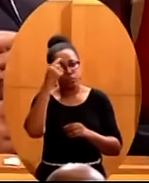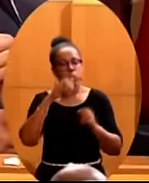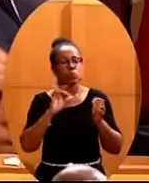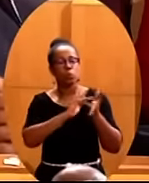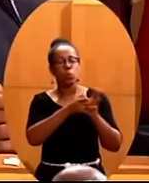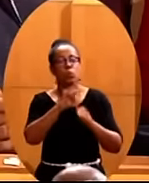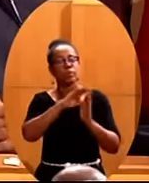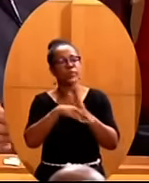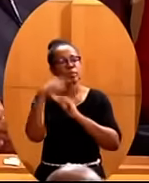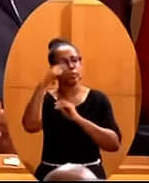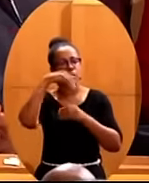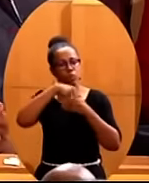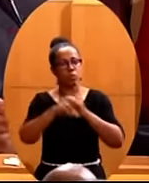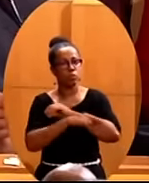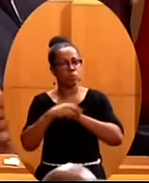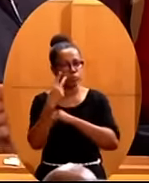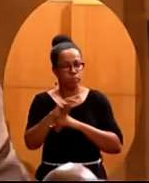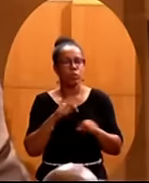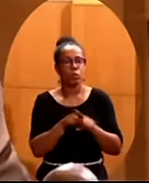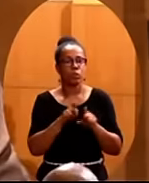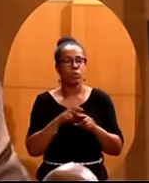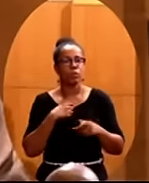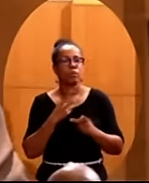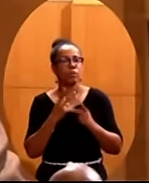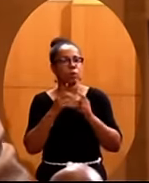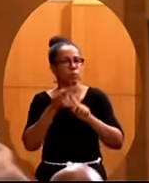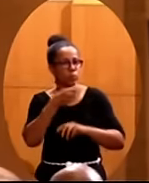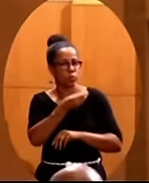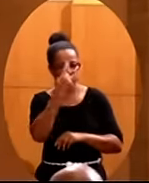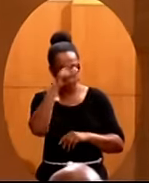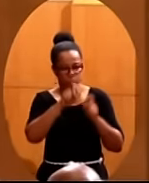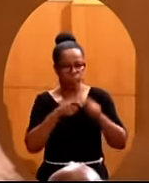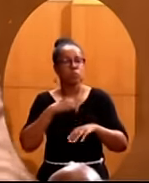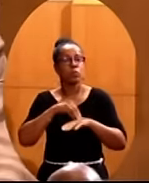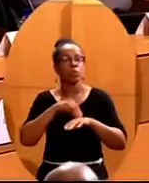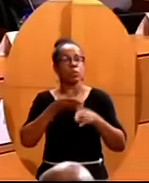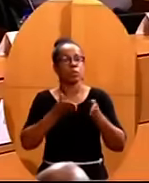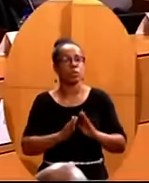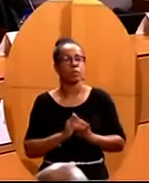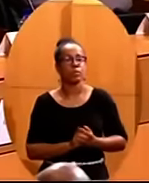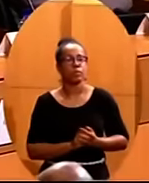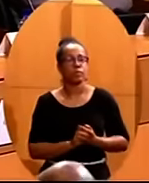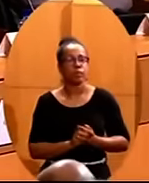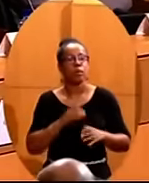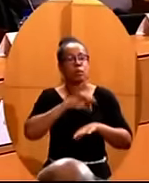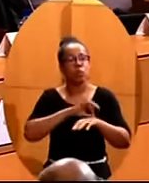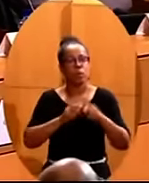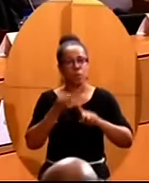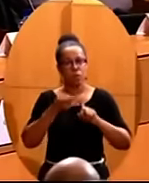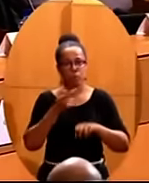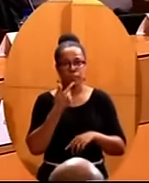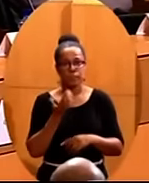composent votre bureau et de former des vœux également pour le Conseil exécutif moment